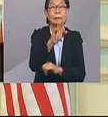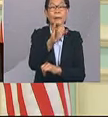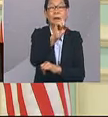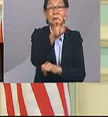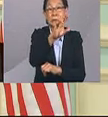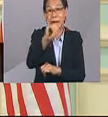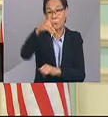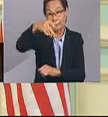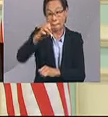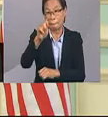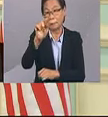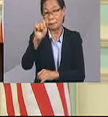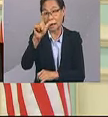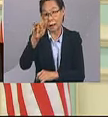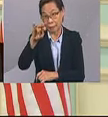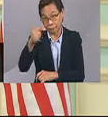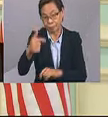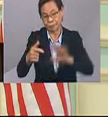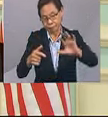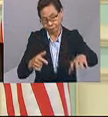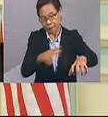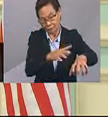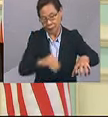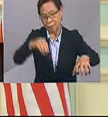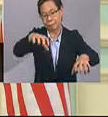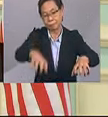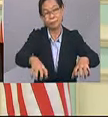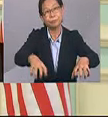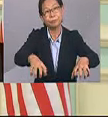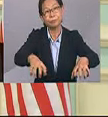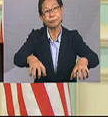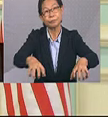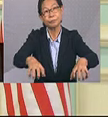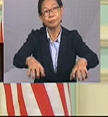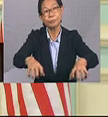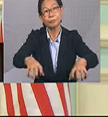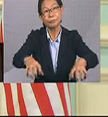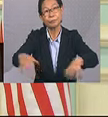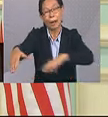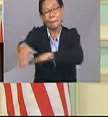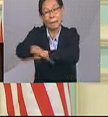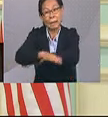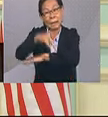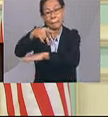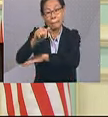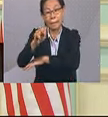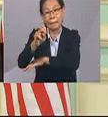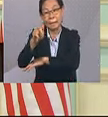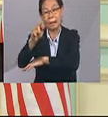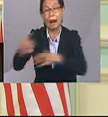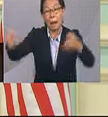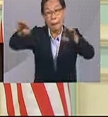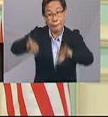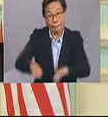Seri Petaling, ya, dan juga di pantai, kata silap saya, ya, lemah